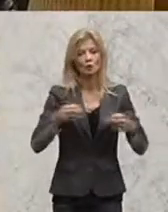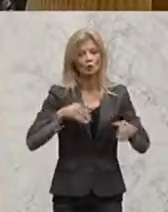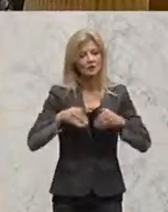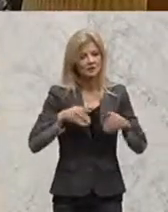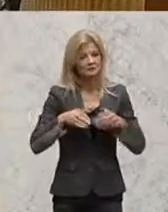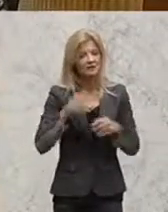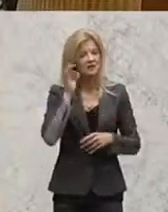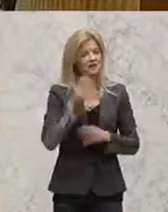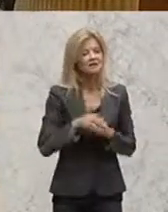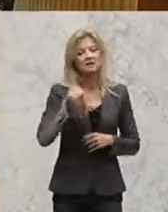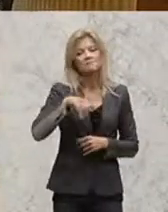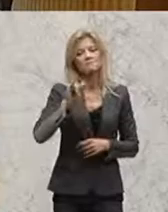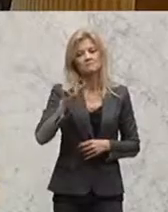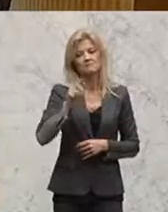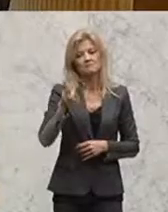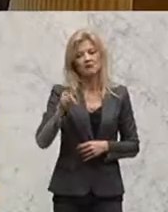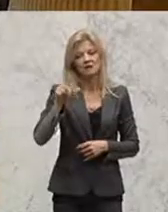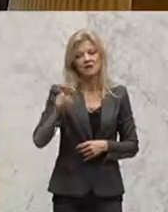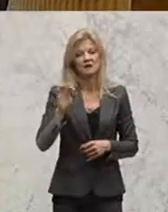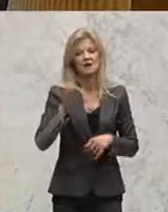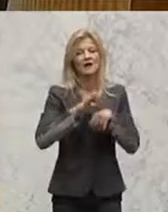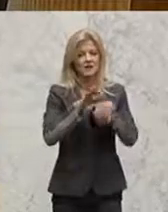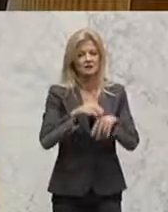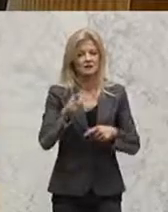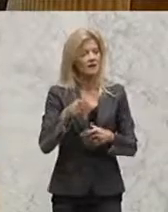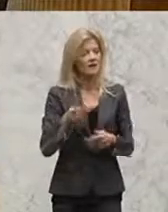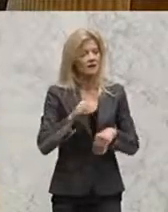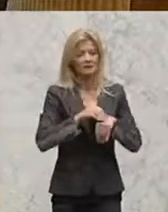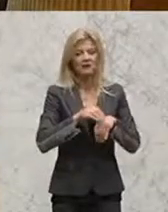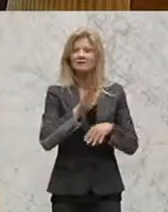Verhetzung und strengere Prüfungen bei Asylverfahren, um Missbrauch zu verhindern.